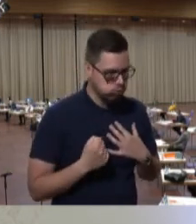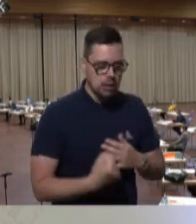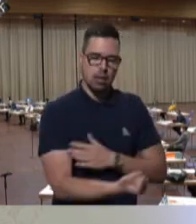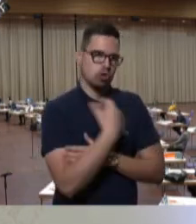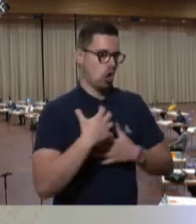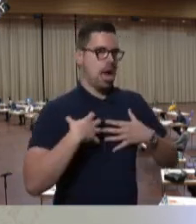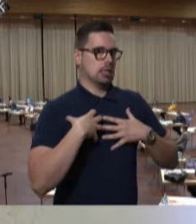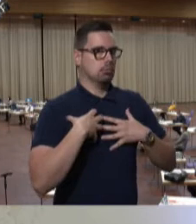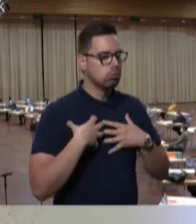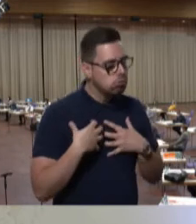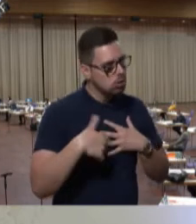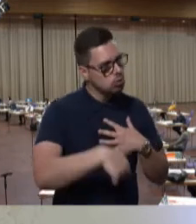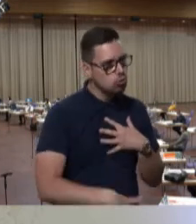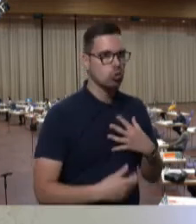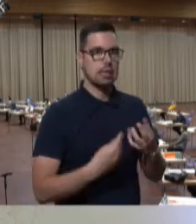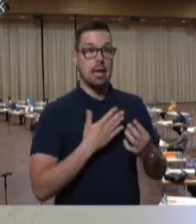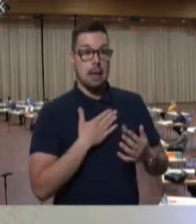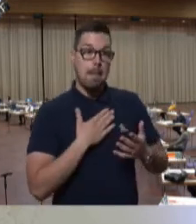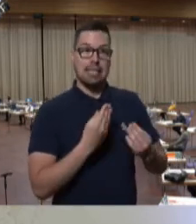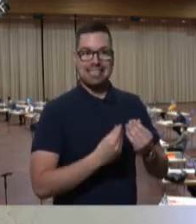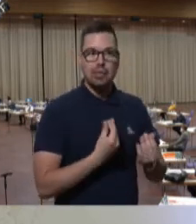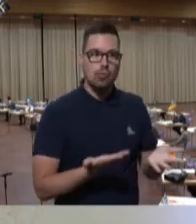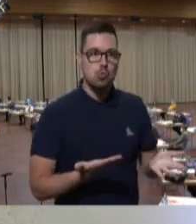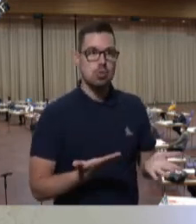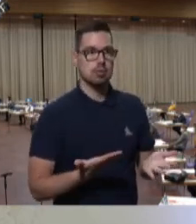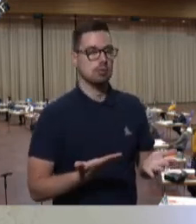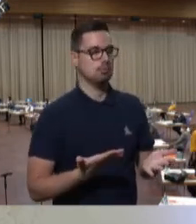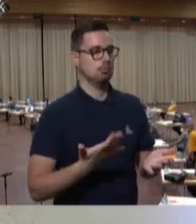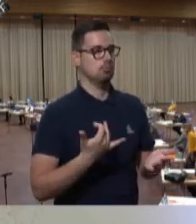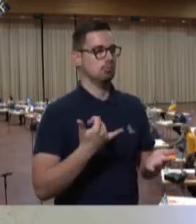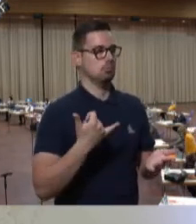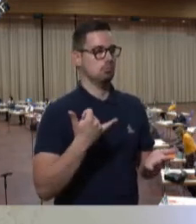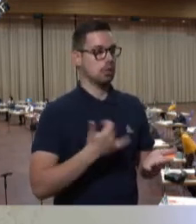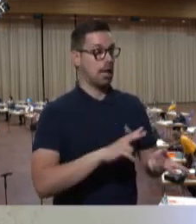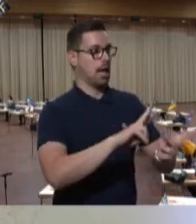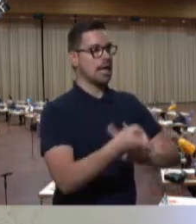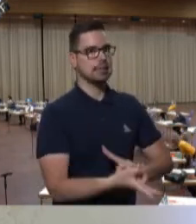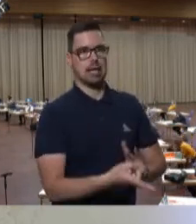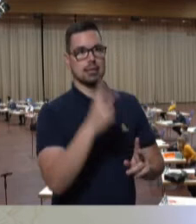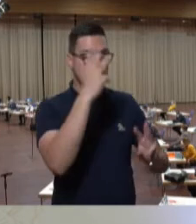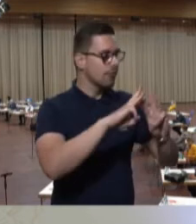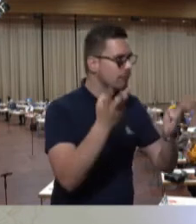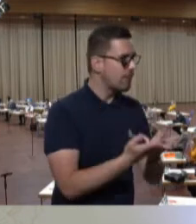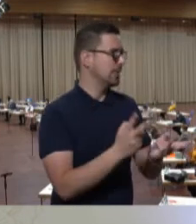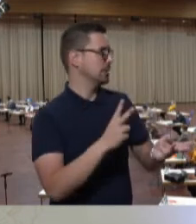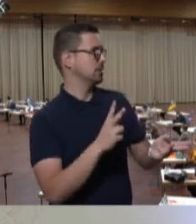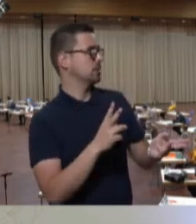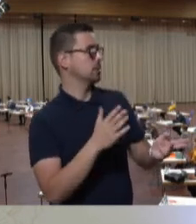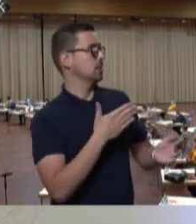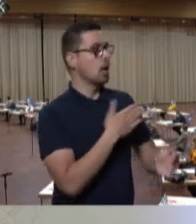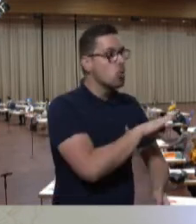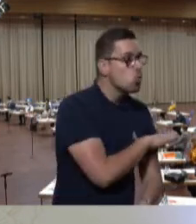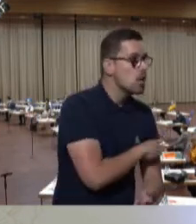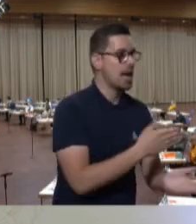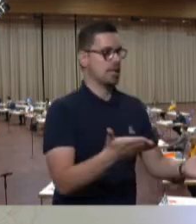stark gewesen, weil er merke, wie viel sich momentan grundlegend verändere. Dass er und seine Kolleginnen